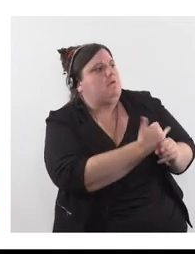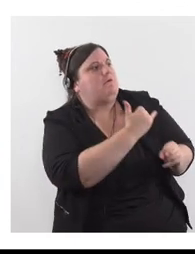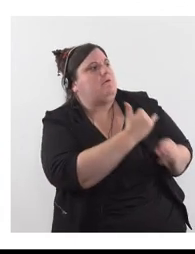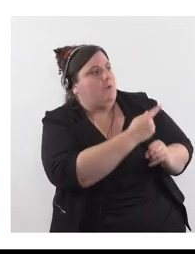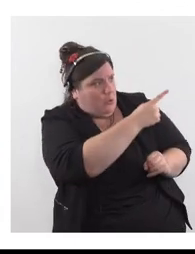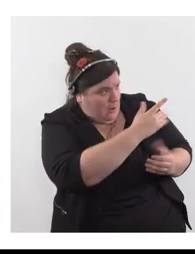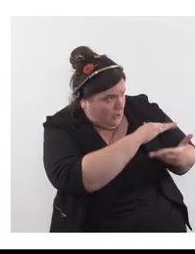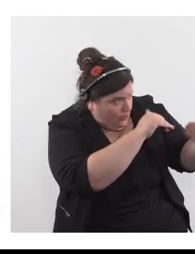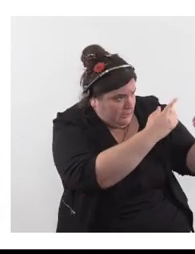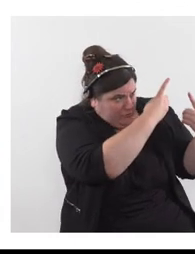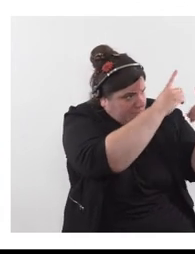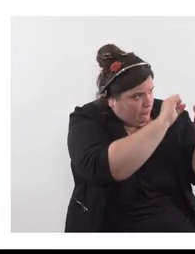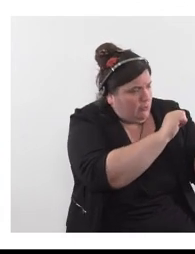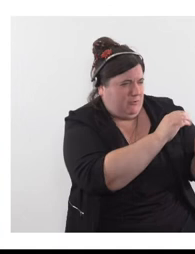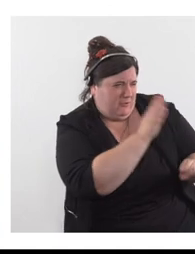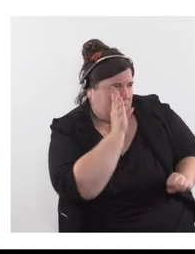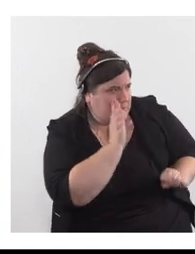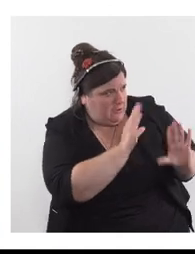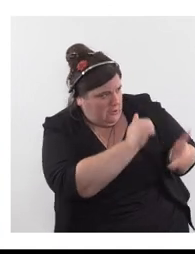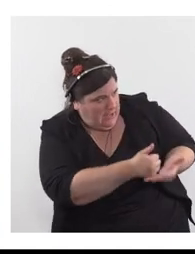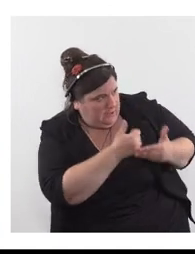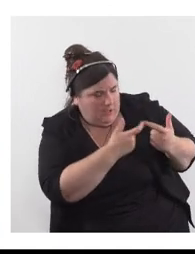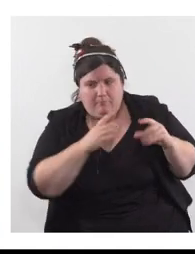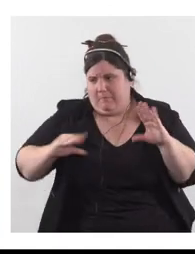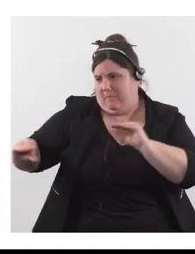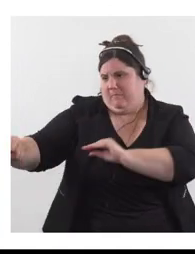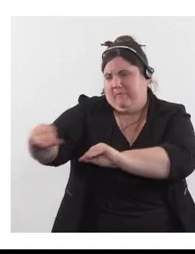ils nous demandent de les aider.